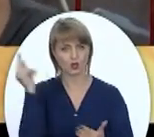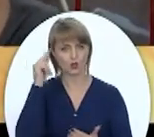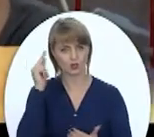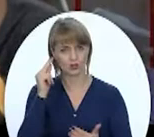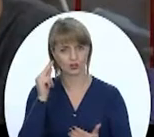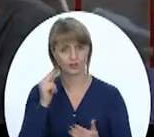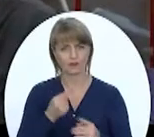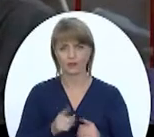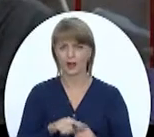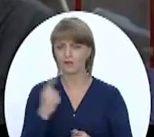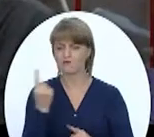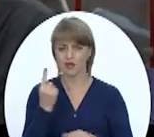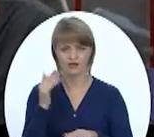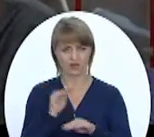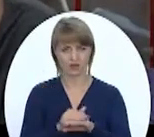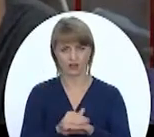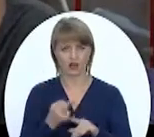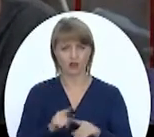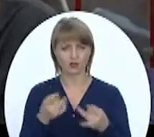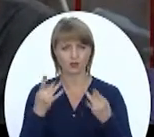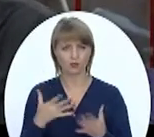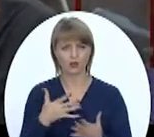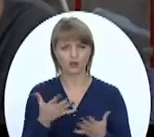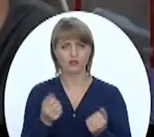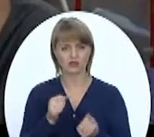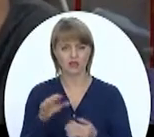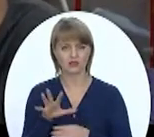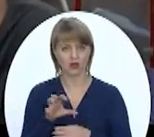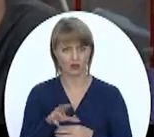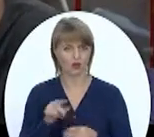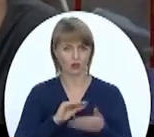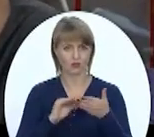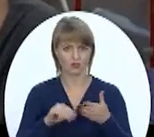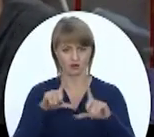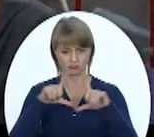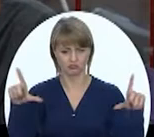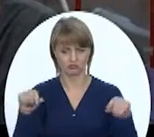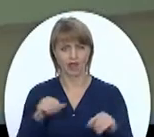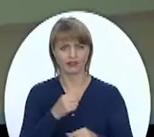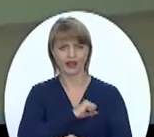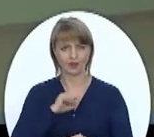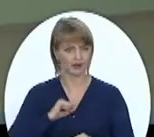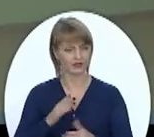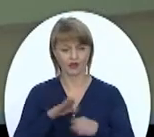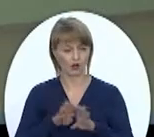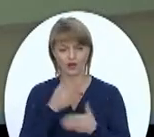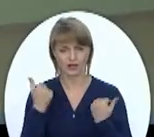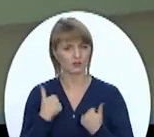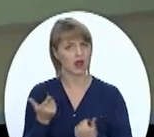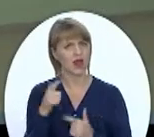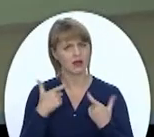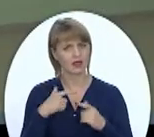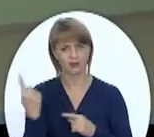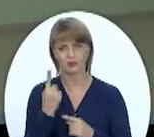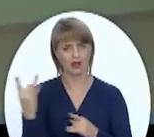учиться. Это, наверное, будет первый фактор, потому что просто взять собаку, написать ей бумажку, что ты терапевт, у нас здесь такого нет. Мы экзамен прошли с